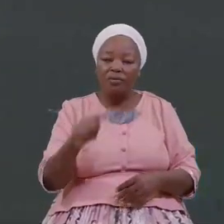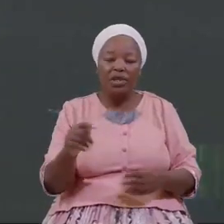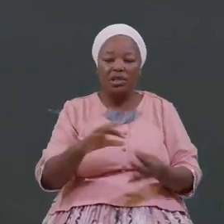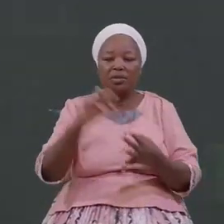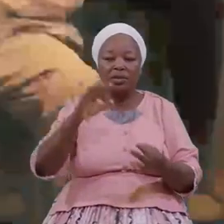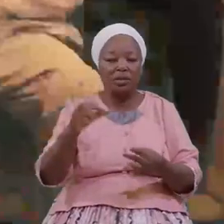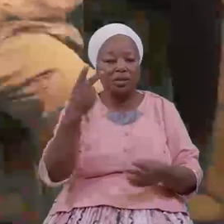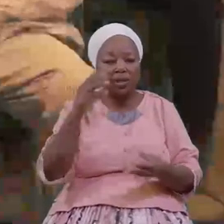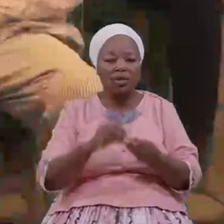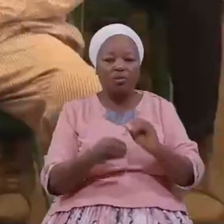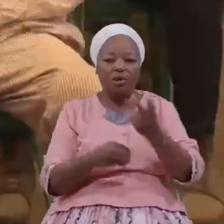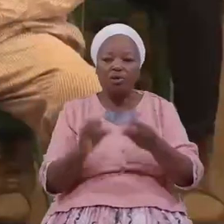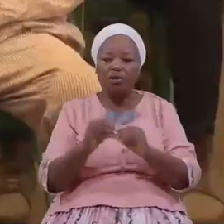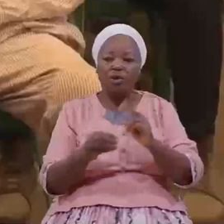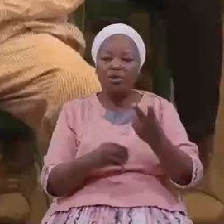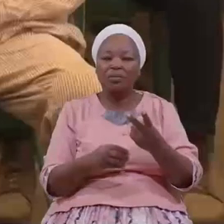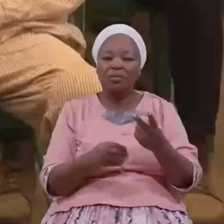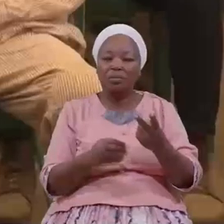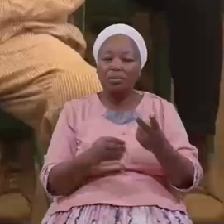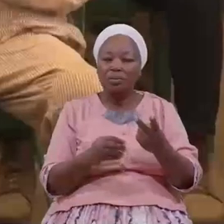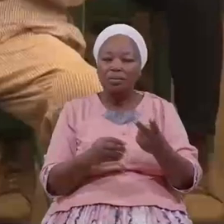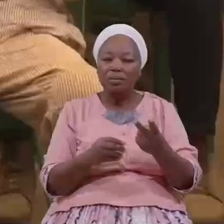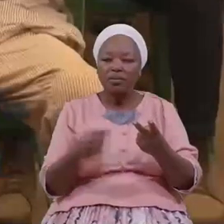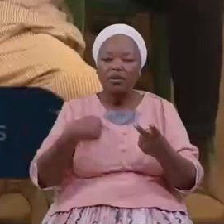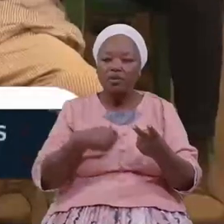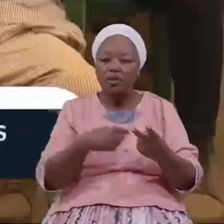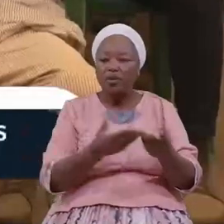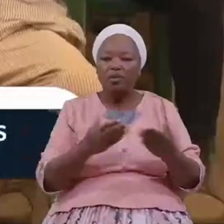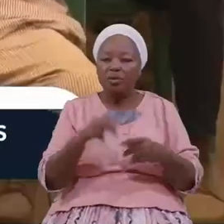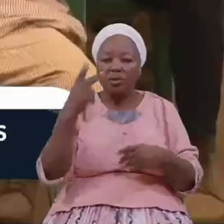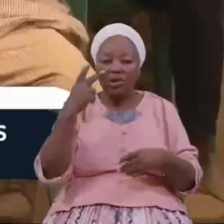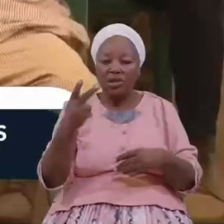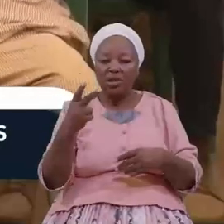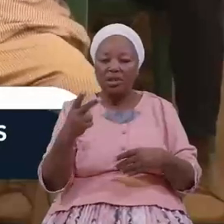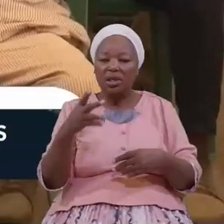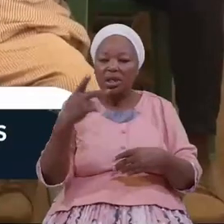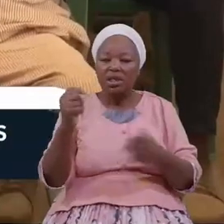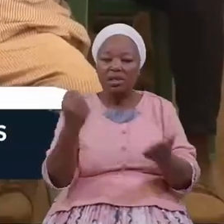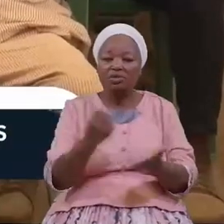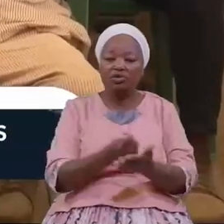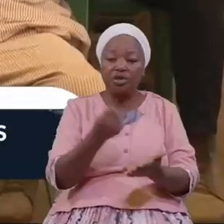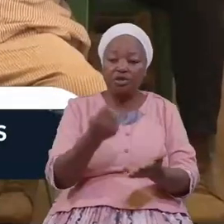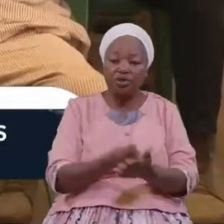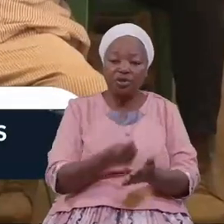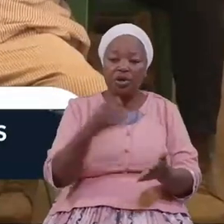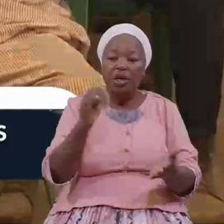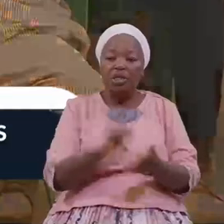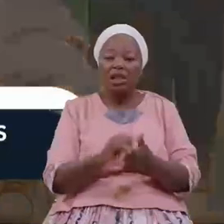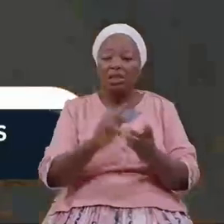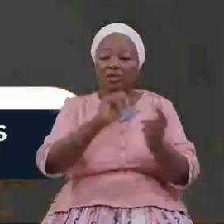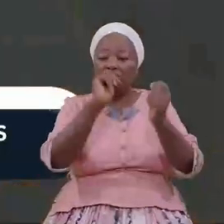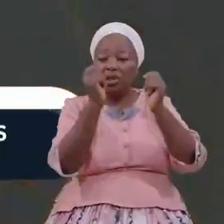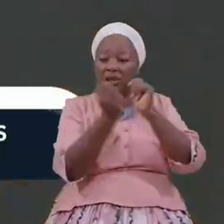courage de l'esprit de ici. Nous allons voir le trésor qui